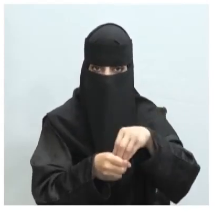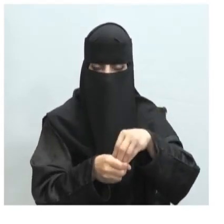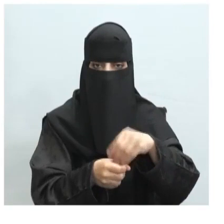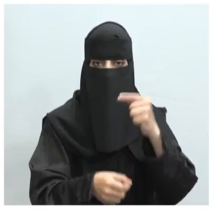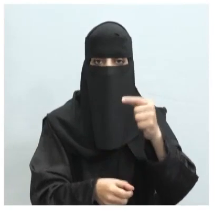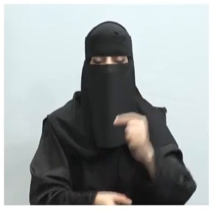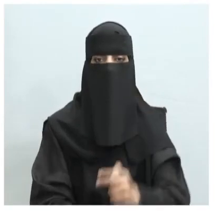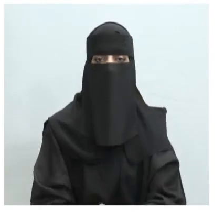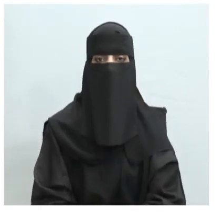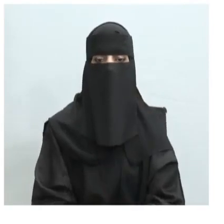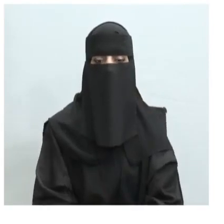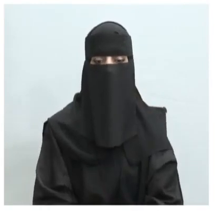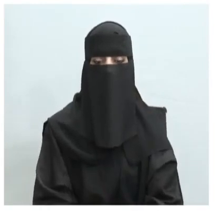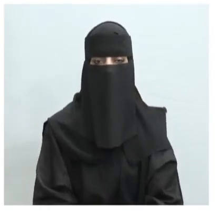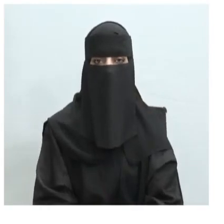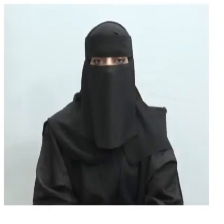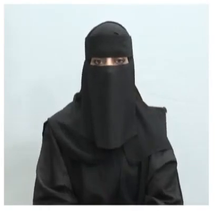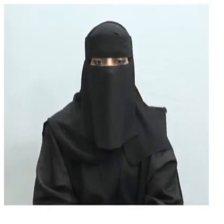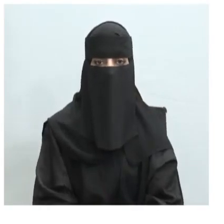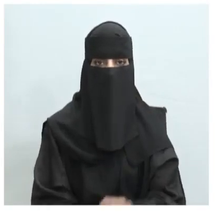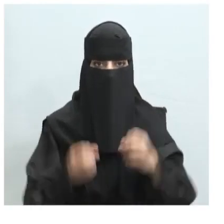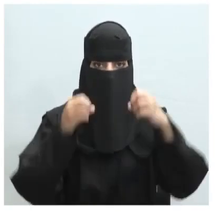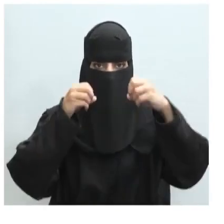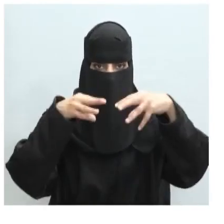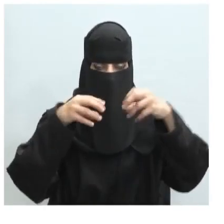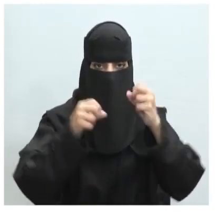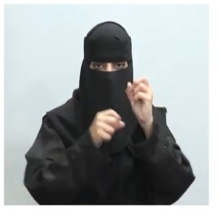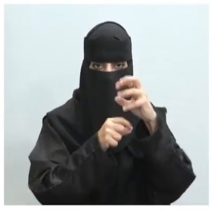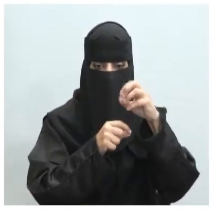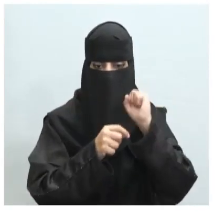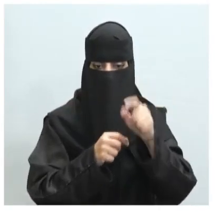البطاريه المصباح الكهربائي